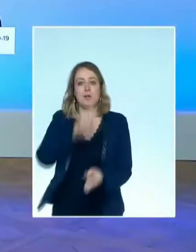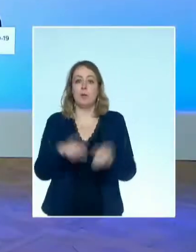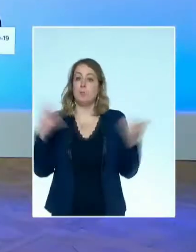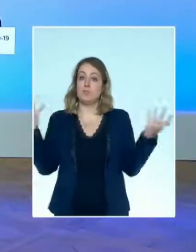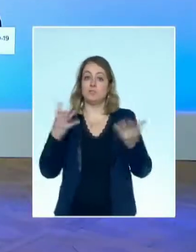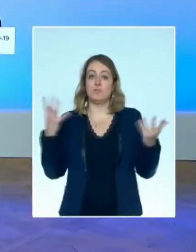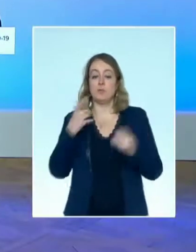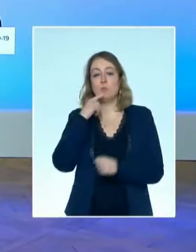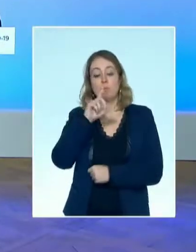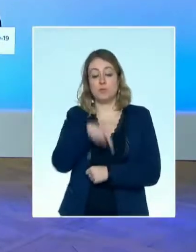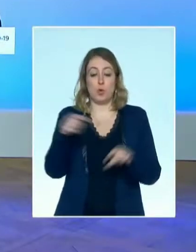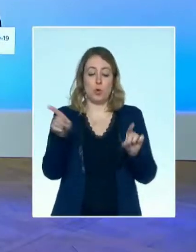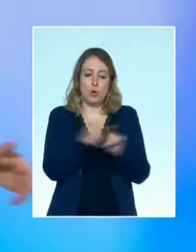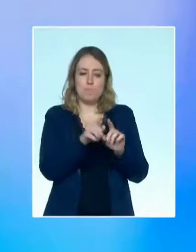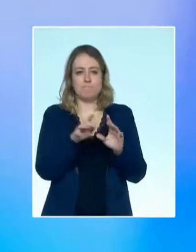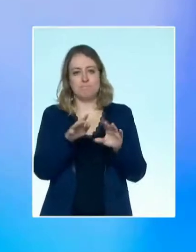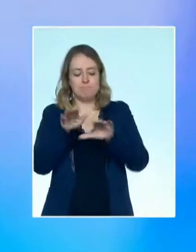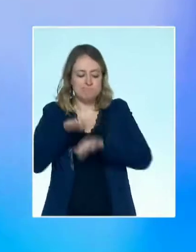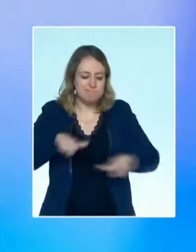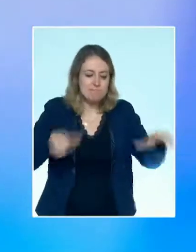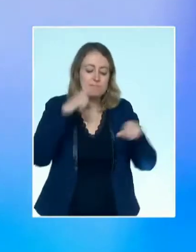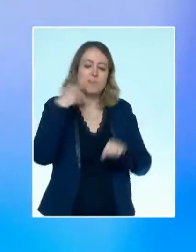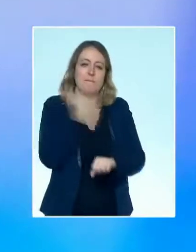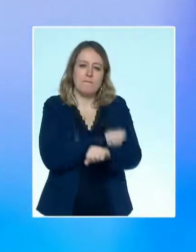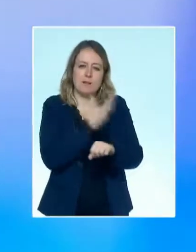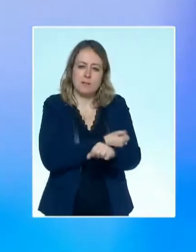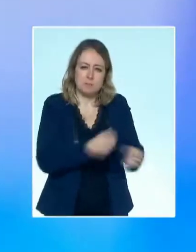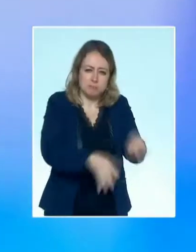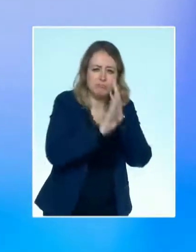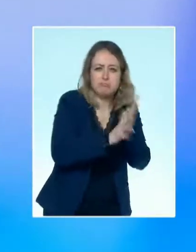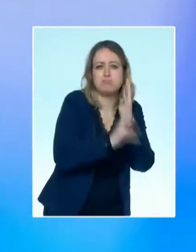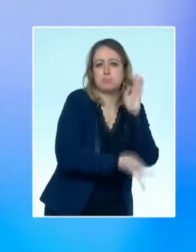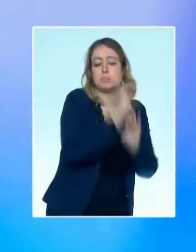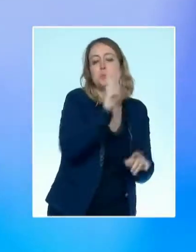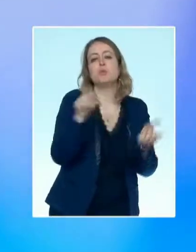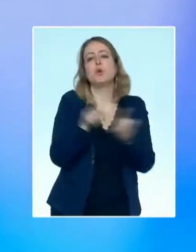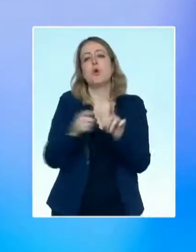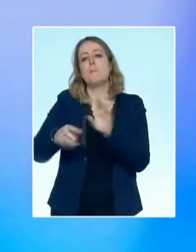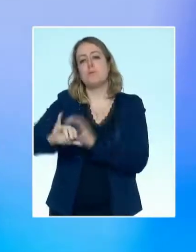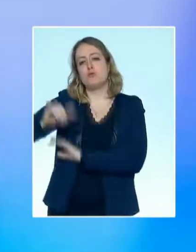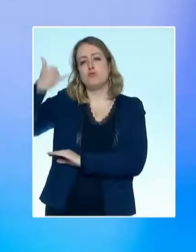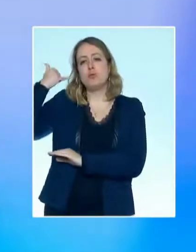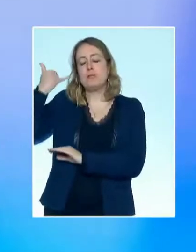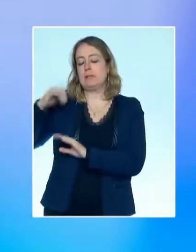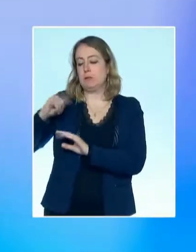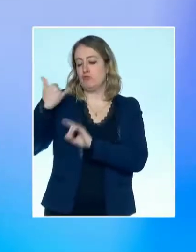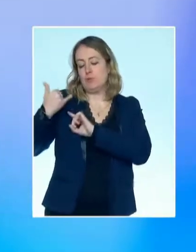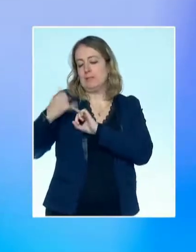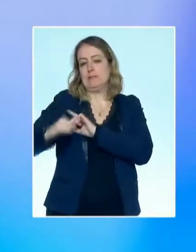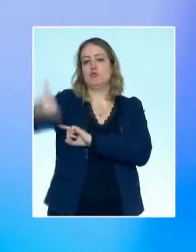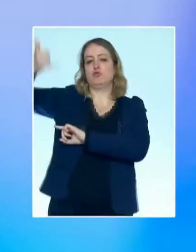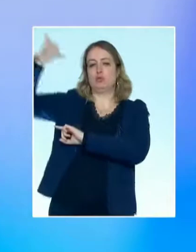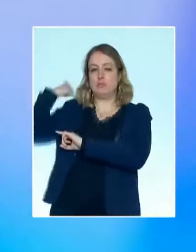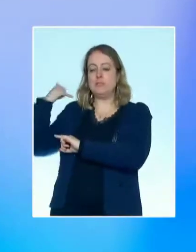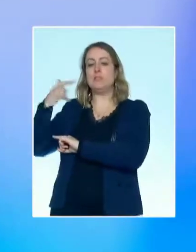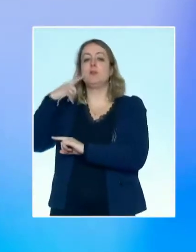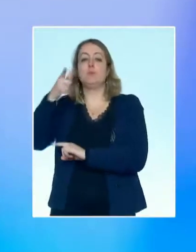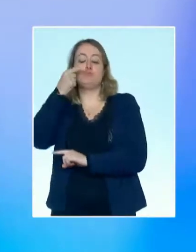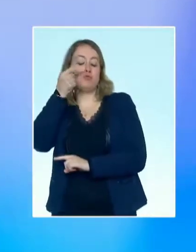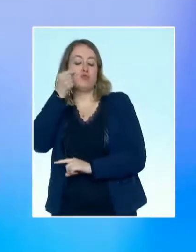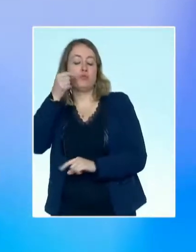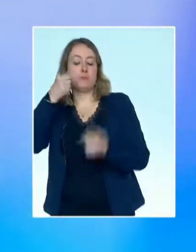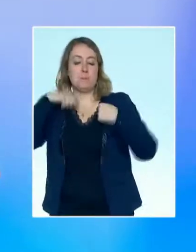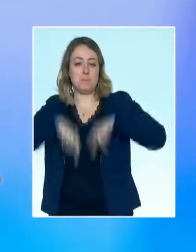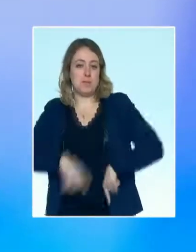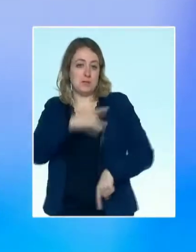l'accélération de la vaccination, plus les mesures qui avaient déjà été annoncées par Olivier Véran jeudi, non pas de la semaine dernière, mais de celle d'avant,